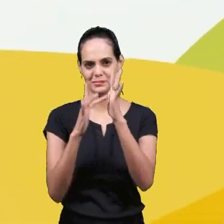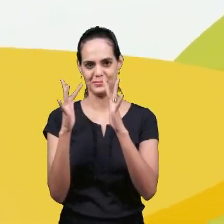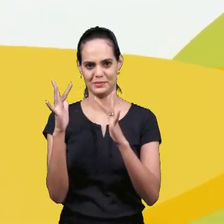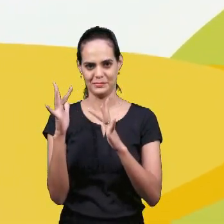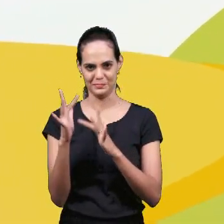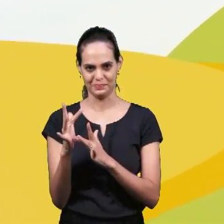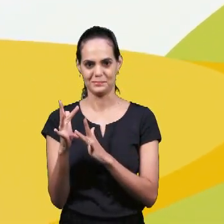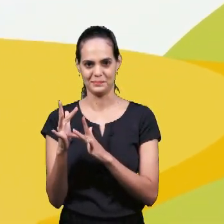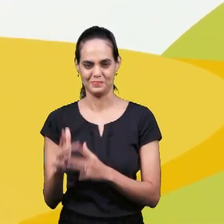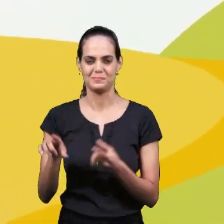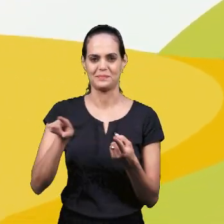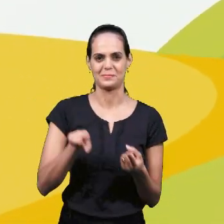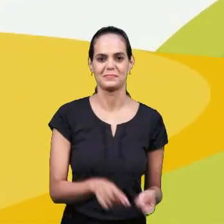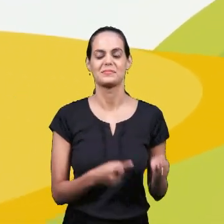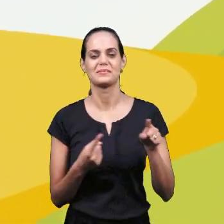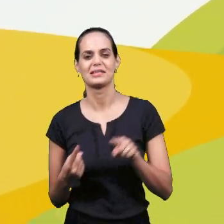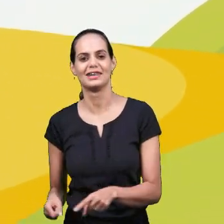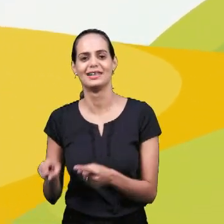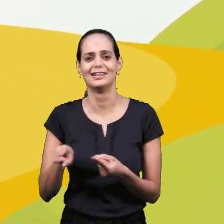Jésus.